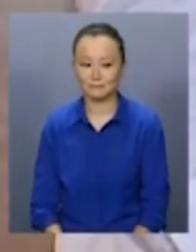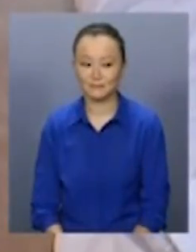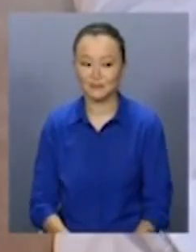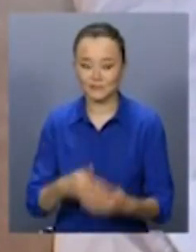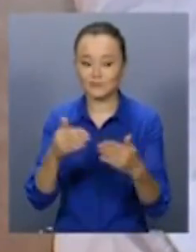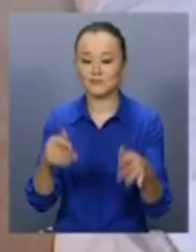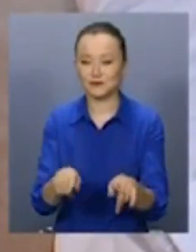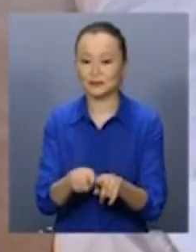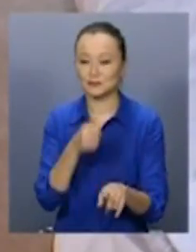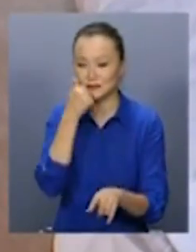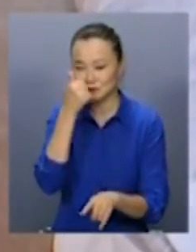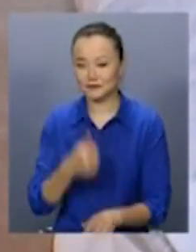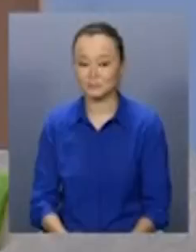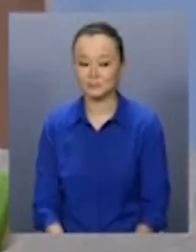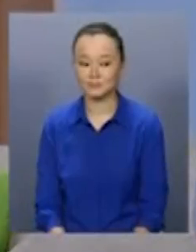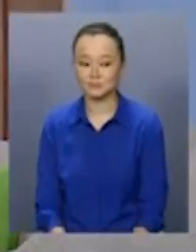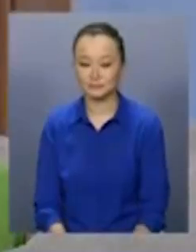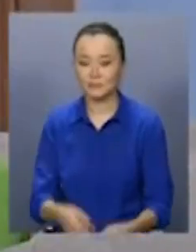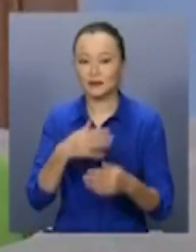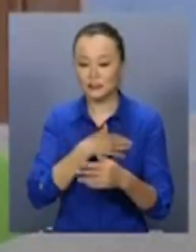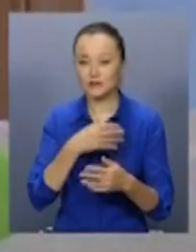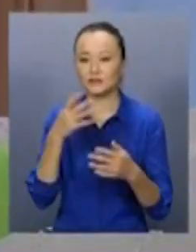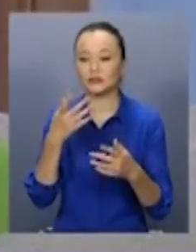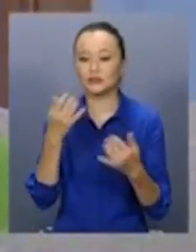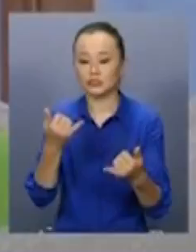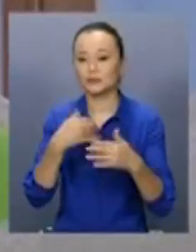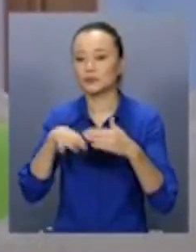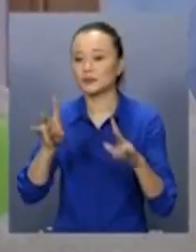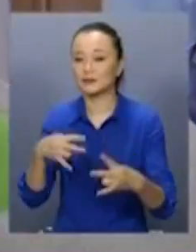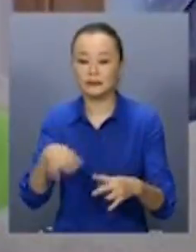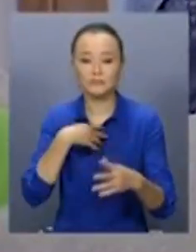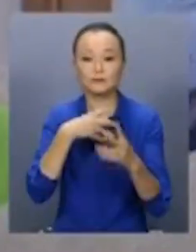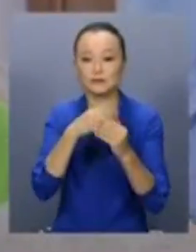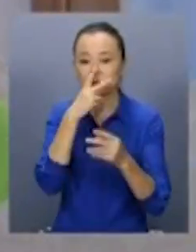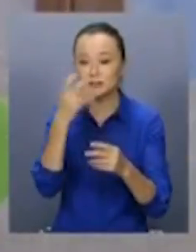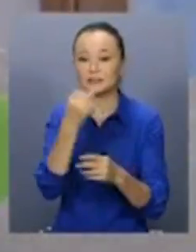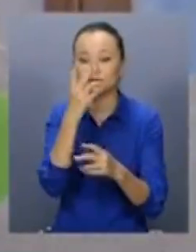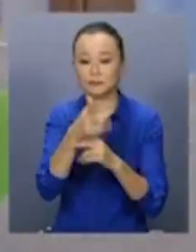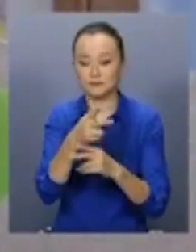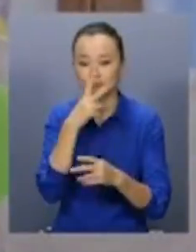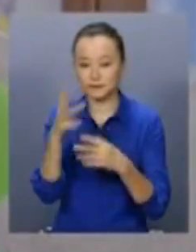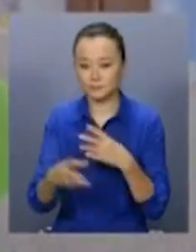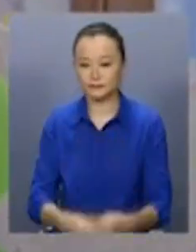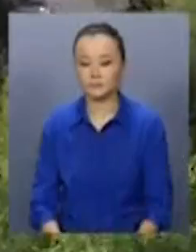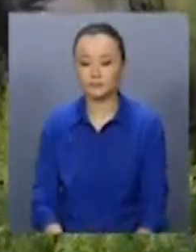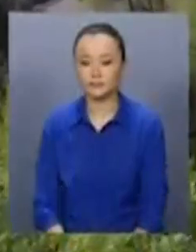Сіздерге де рахмет. Шақырғандарыңыз. Қымбатты көрермен, біздің арнамыздан алыстамаңыздар. Әрі қарай қызықты бейне материал бірге